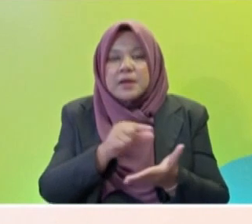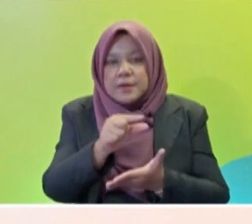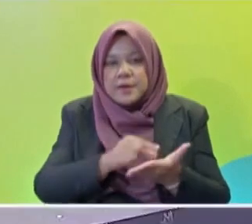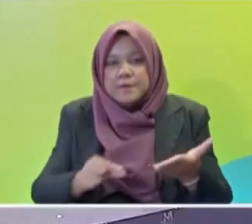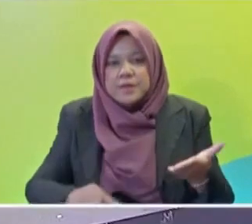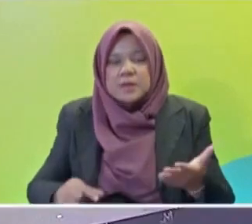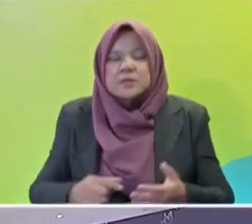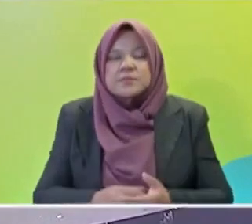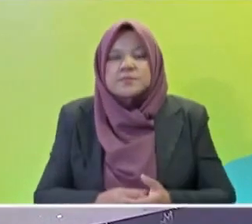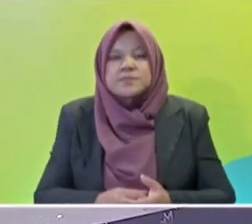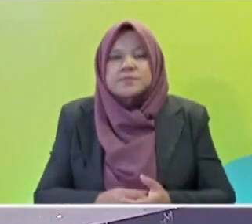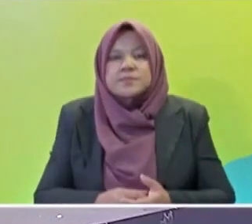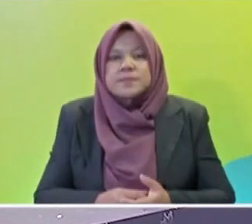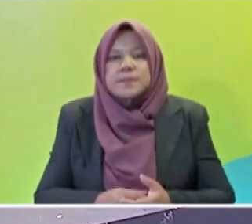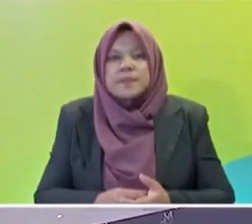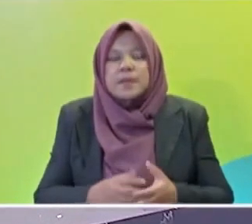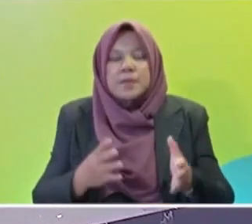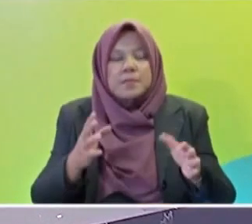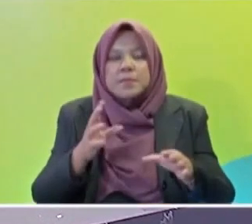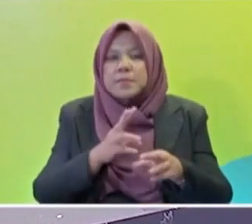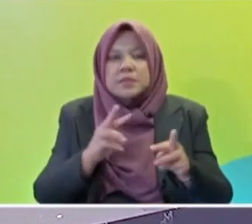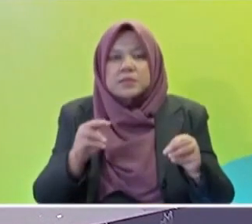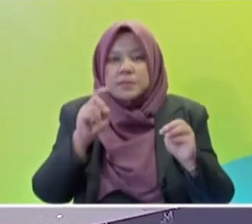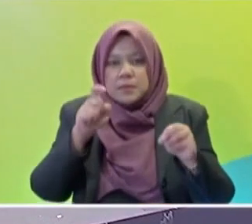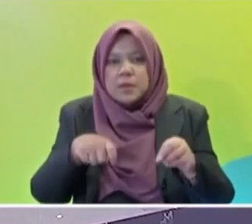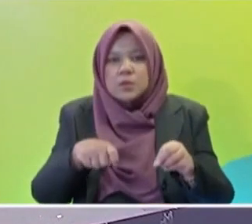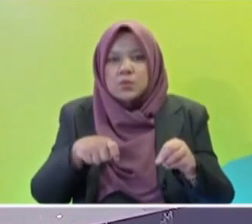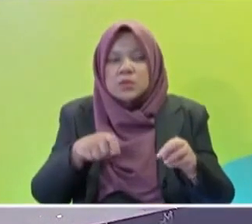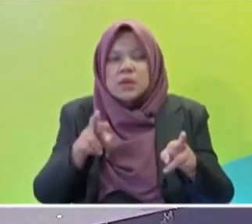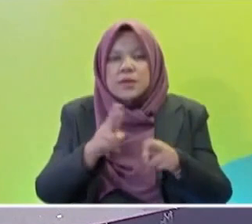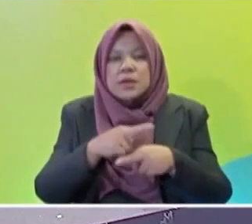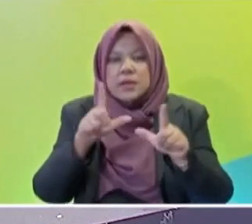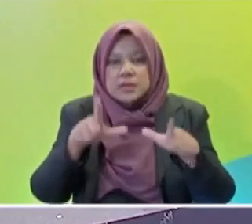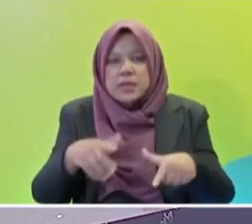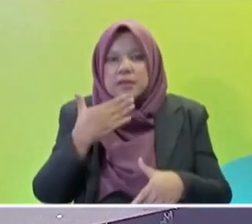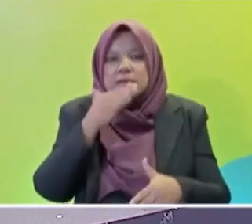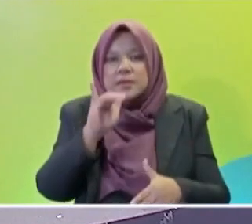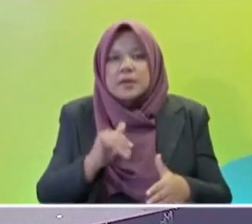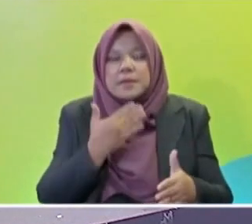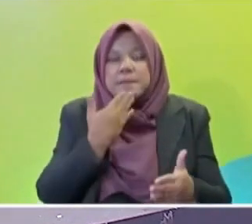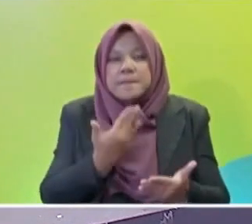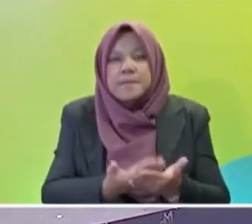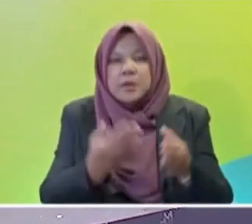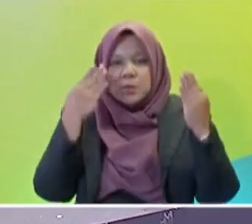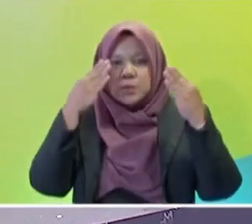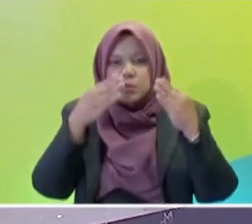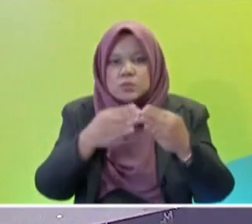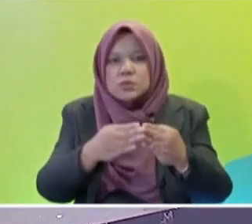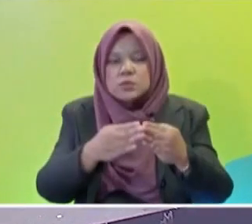kalau kita lihat penerbitan Meizu memang mengaplikasikan letak yang baik barulah menjadi tumpuan kepada